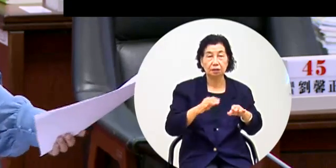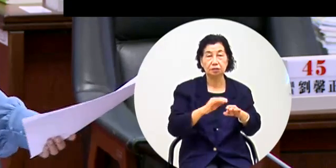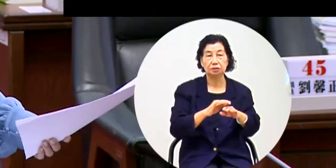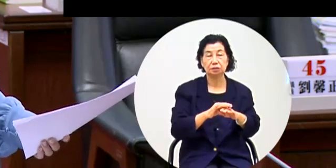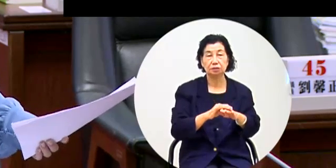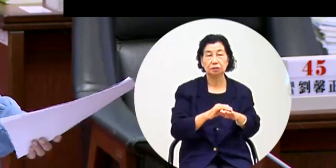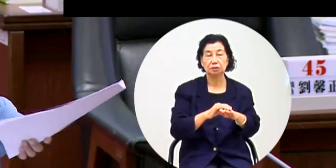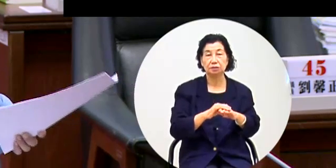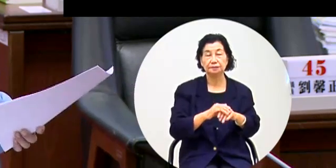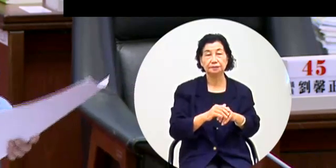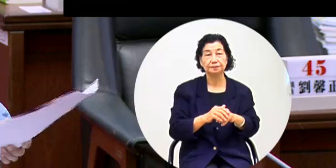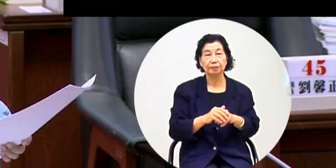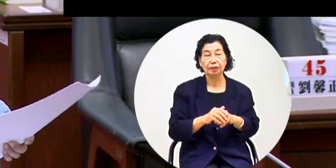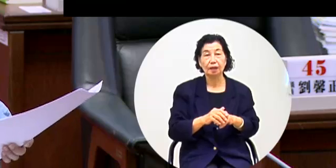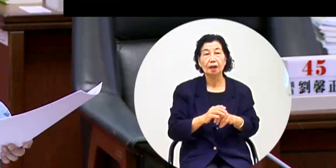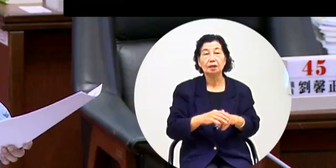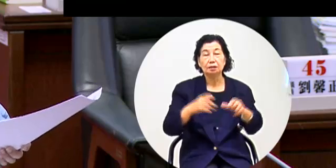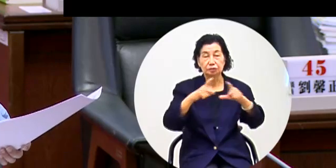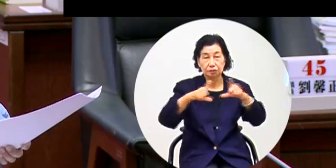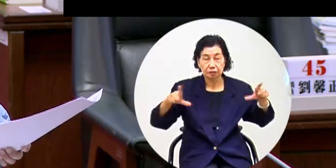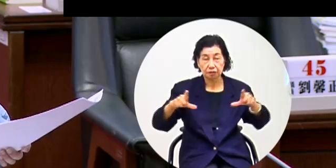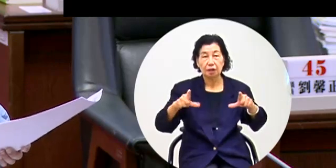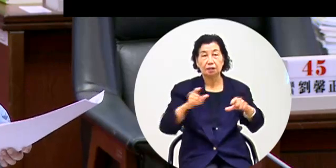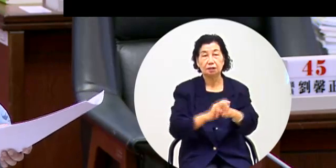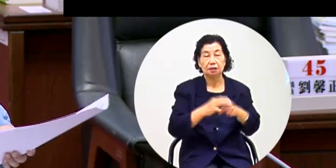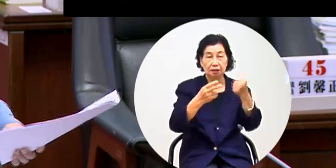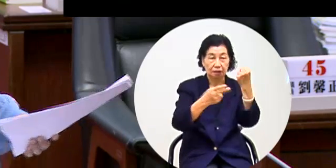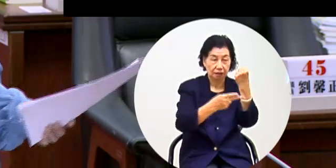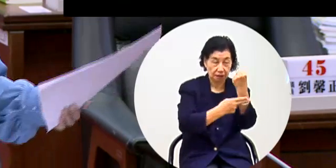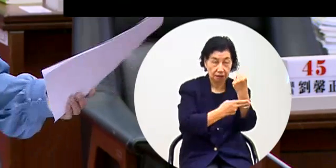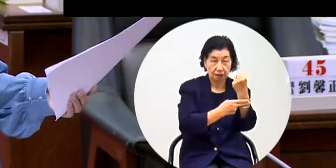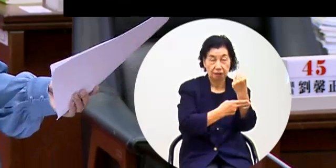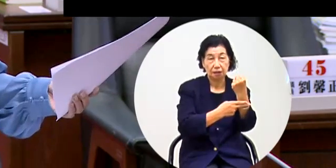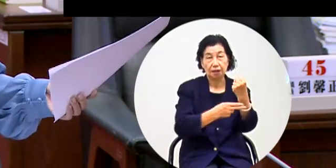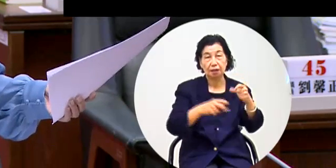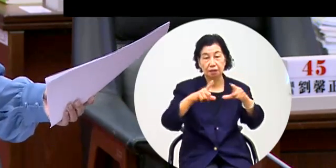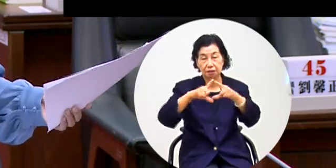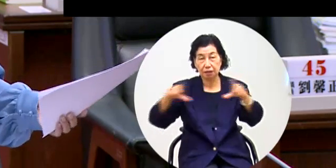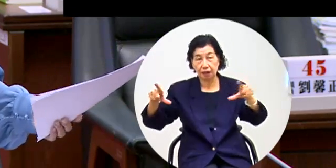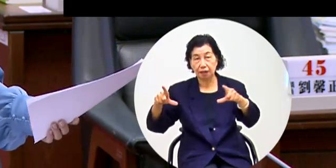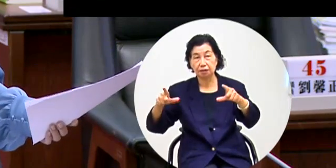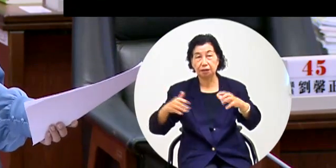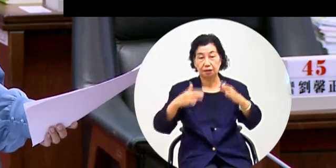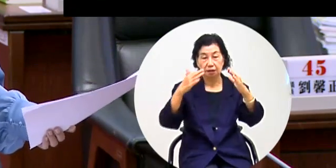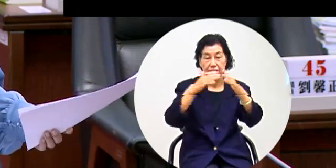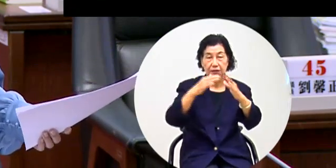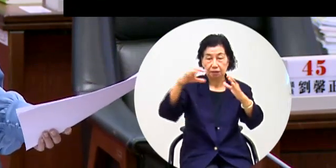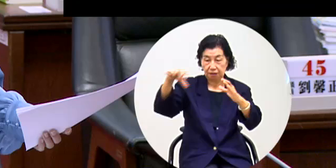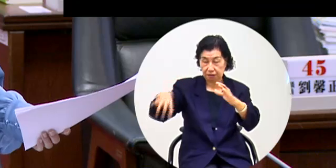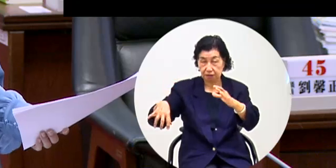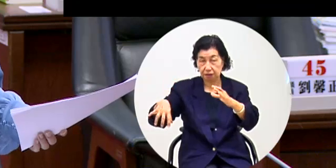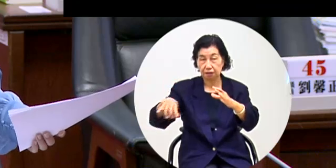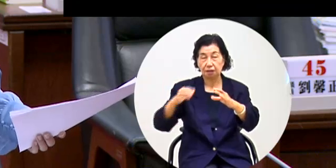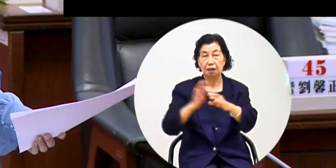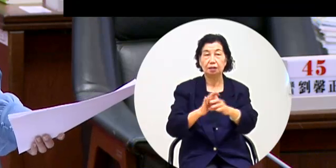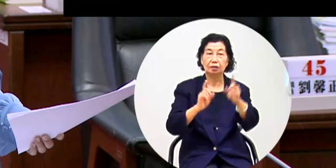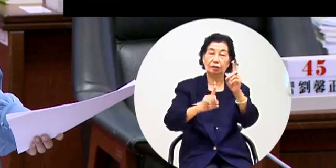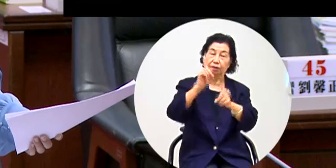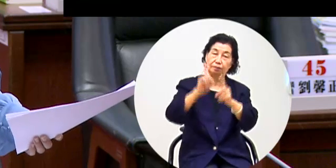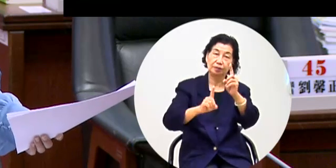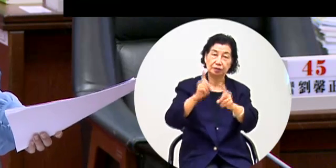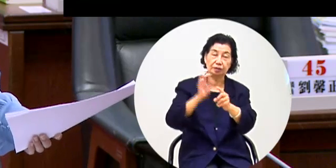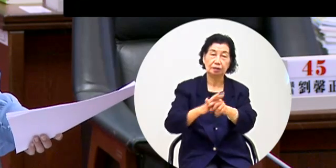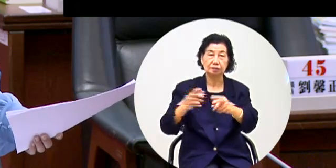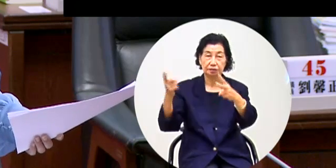里跟最大的邻都有可能比最小的圣西里只有368人，但我们随